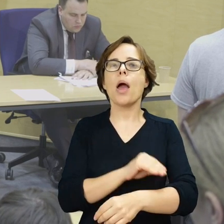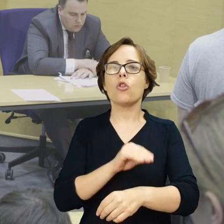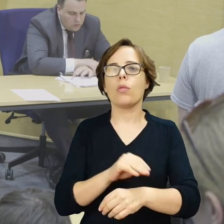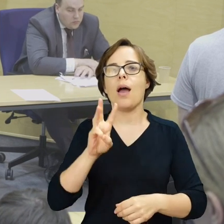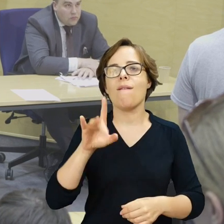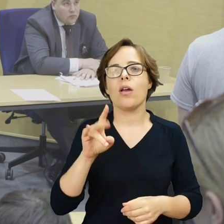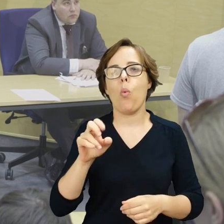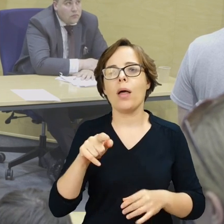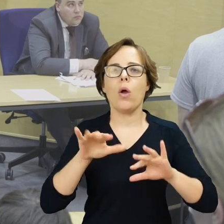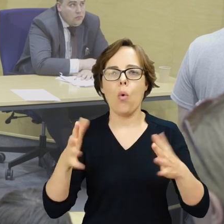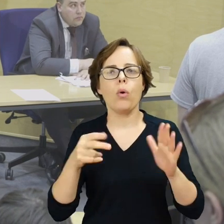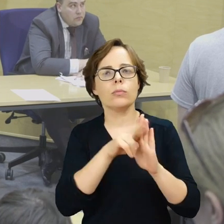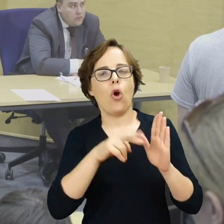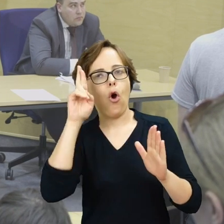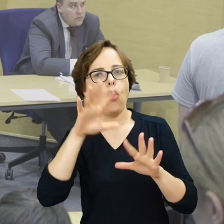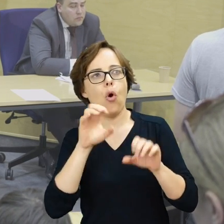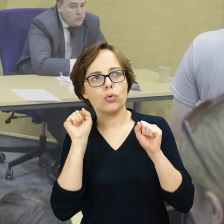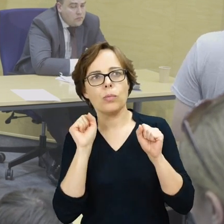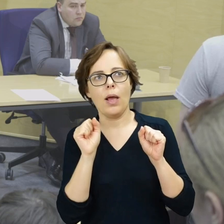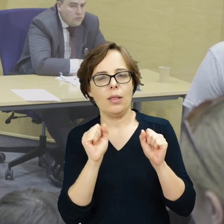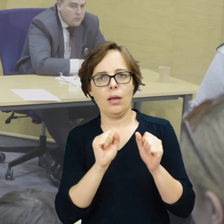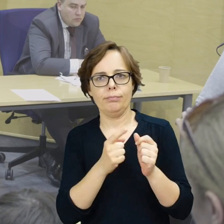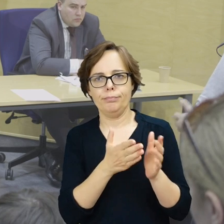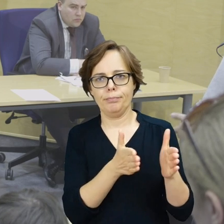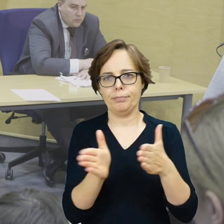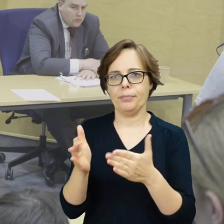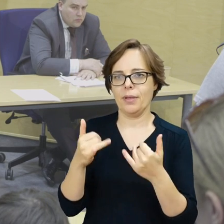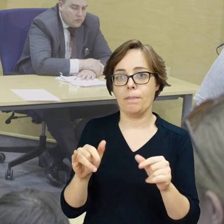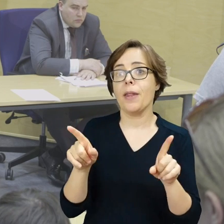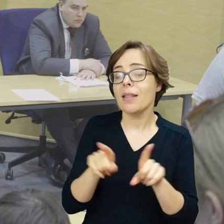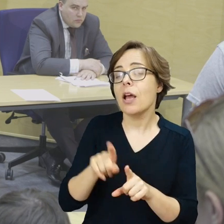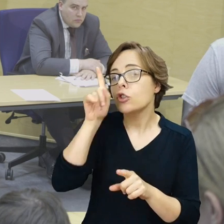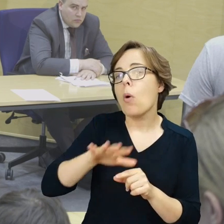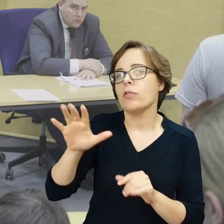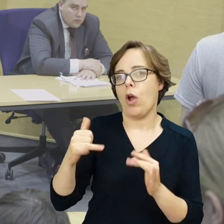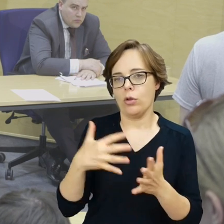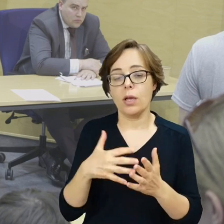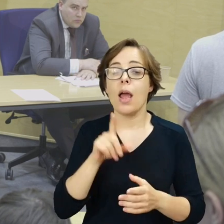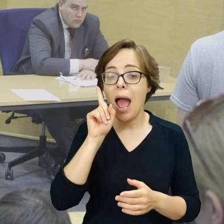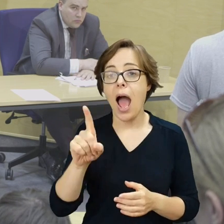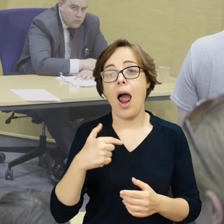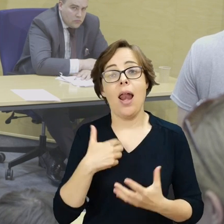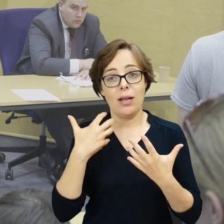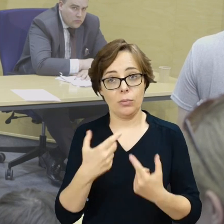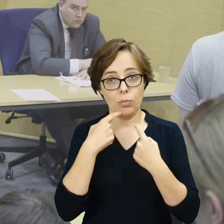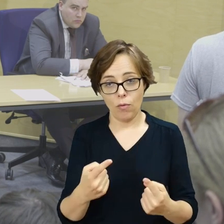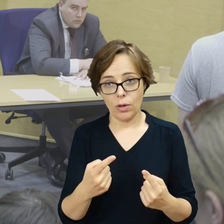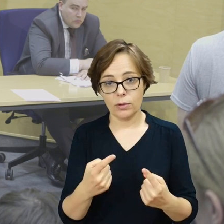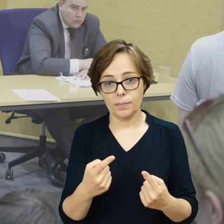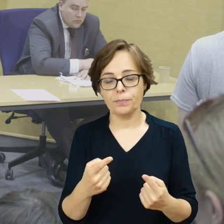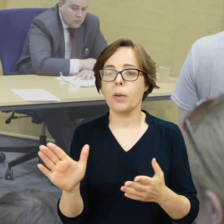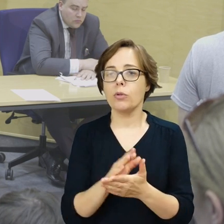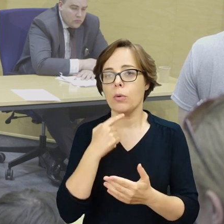ceny wystawia nam za to społeczeństwo. Ale ja zawsze podkreślam jedną rzecz. Pierwotnym odpowiedzialnym za, wybaczcie mi ten